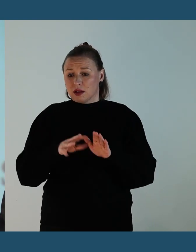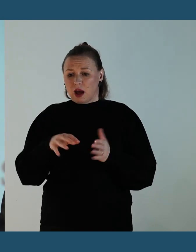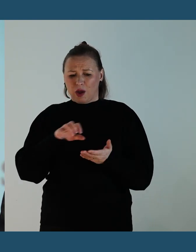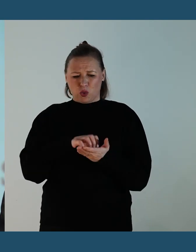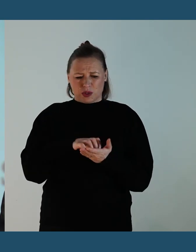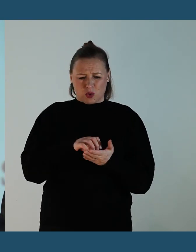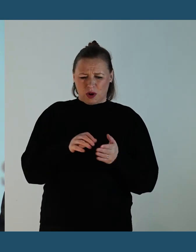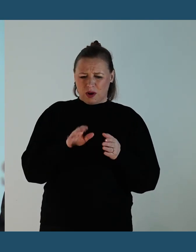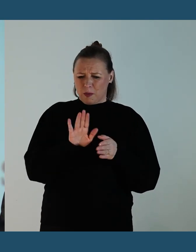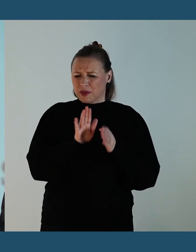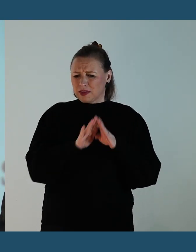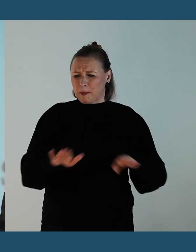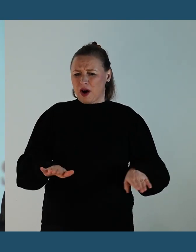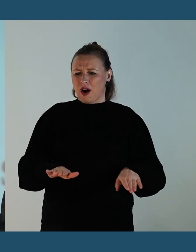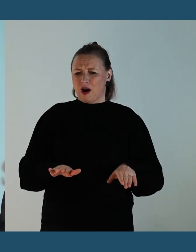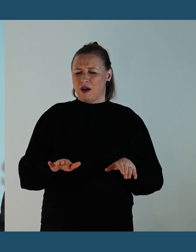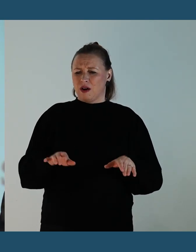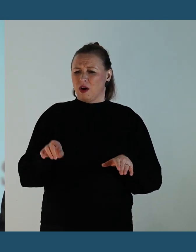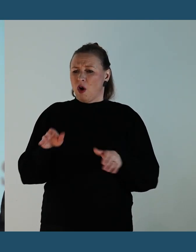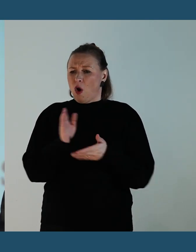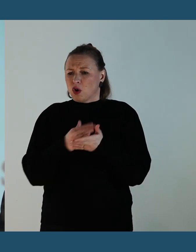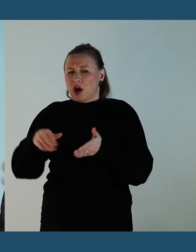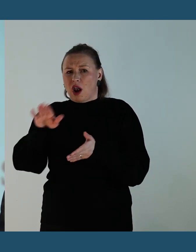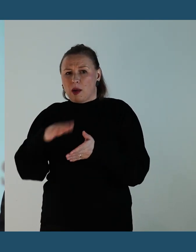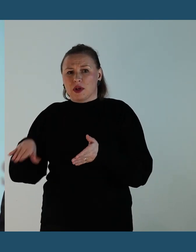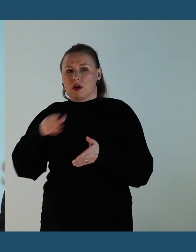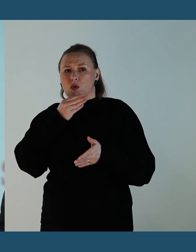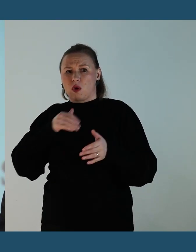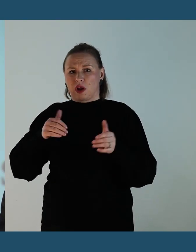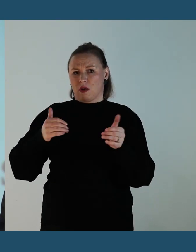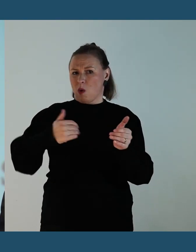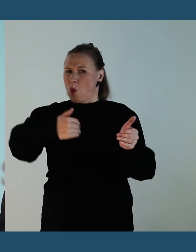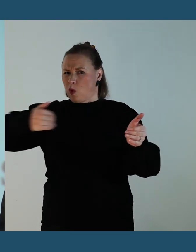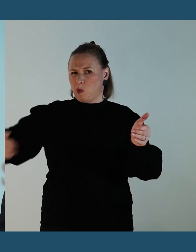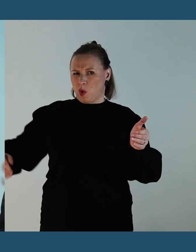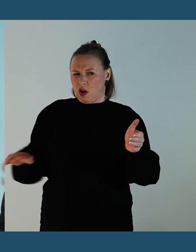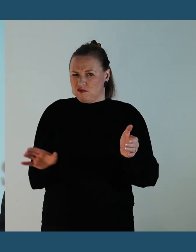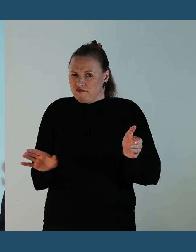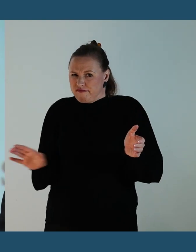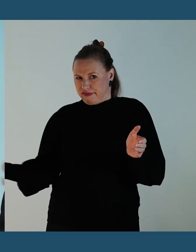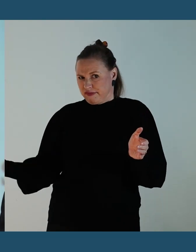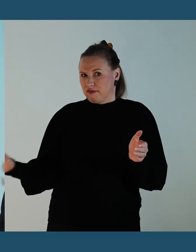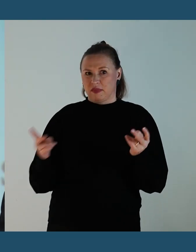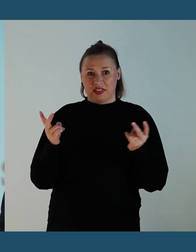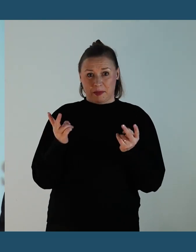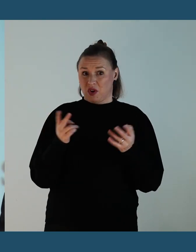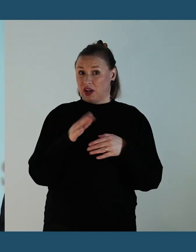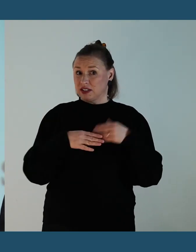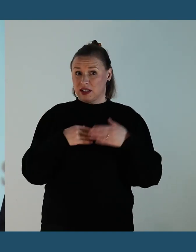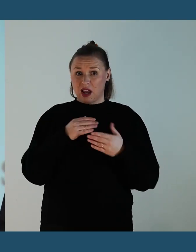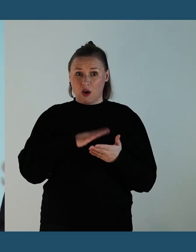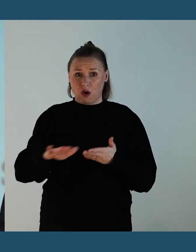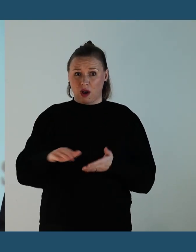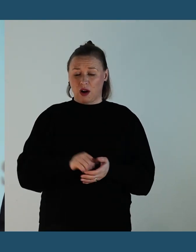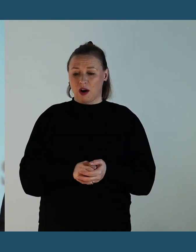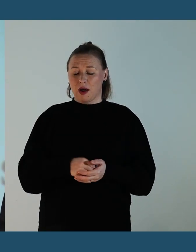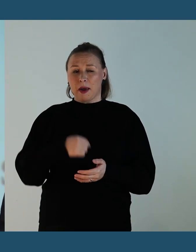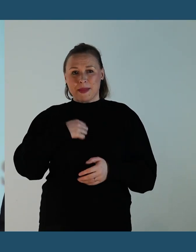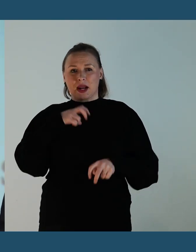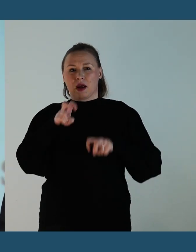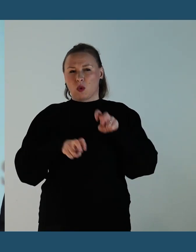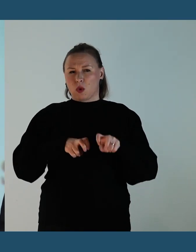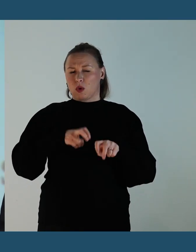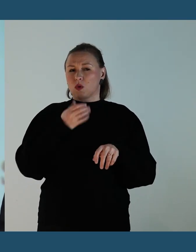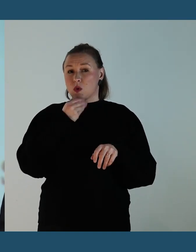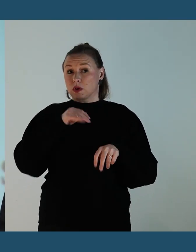tapaa sulkea ulos tiettyjä lapsia ja nuoria. Niin nuorisotutkijana tiedän, että tutkimustieto on silloin